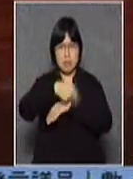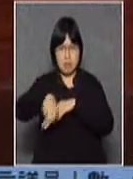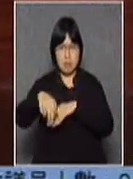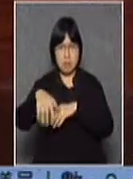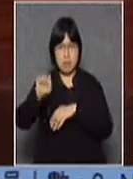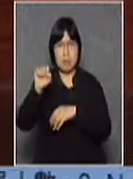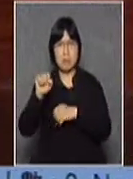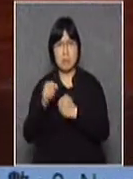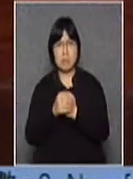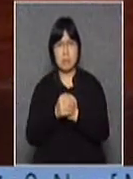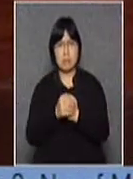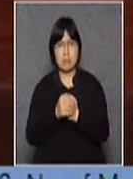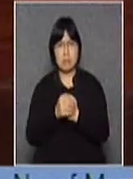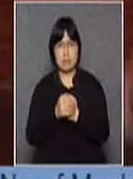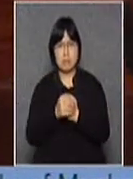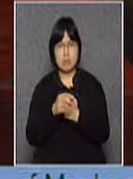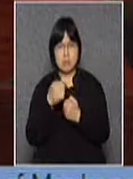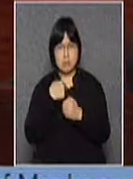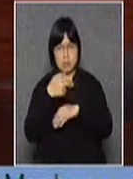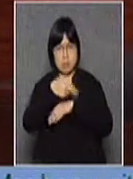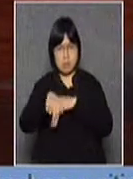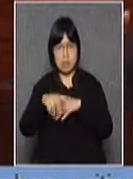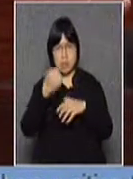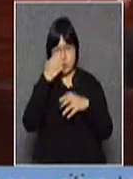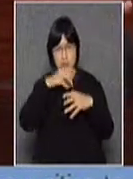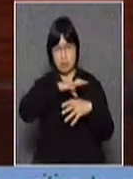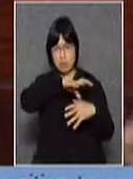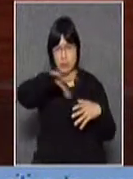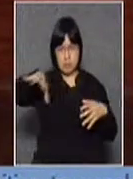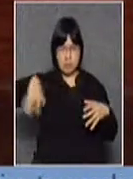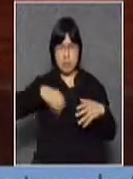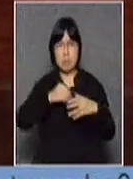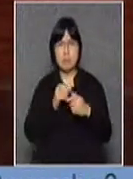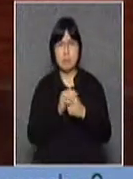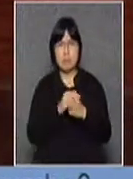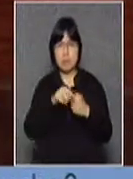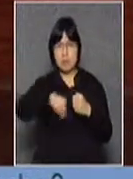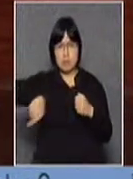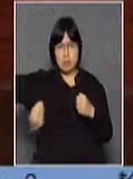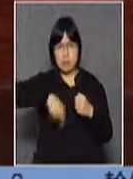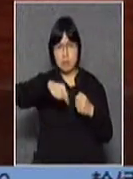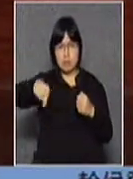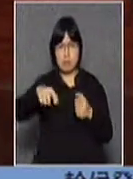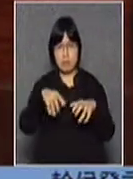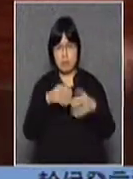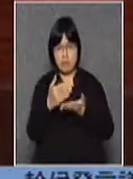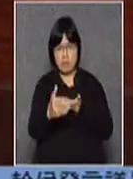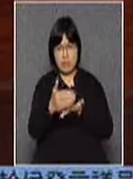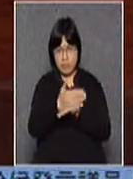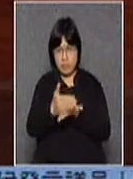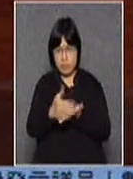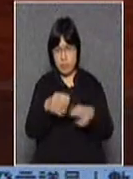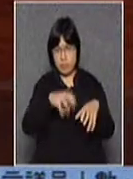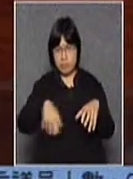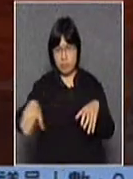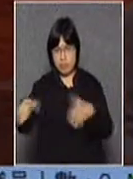途的規劃，是從全港的土地的分工、地域性的分工，然後